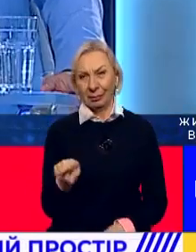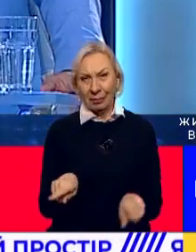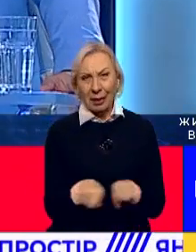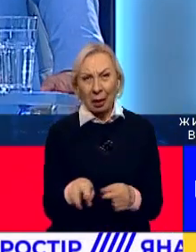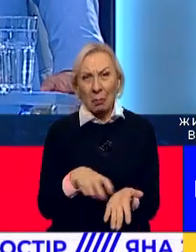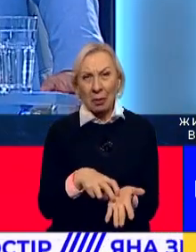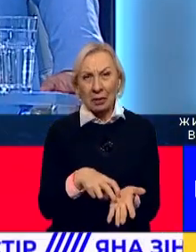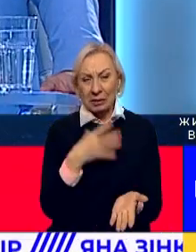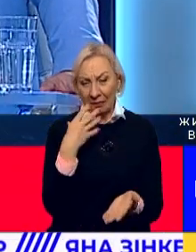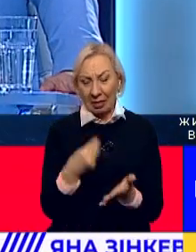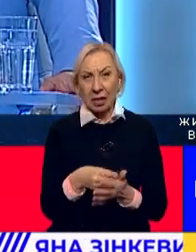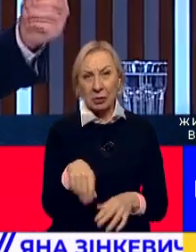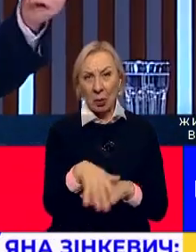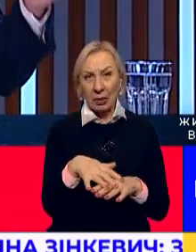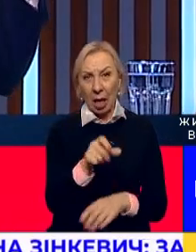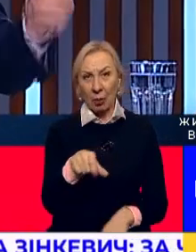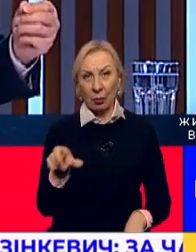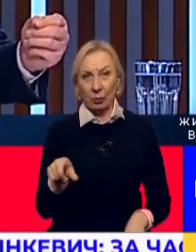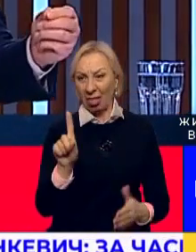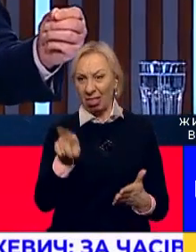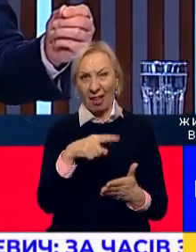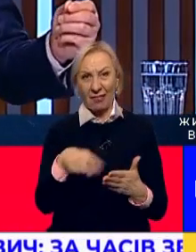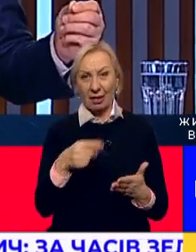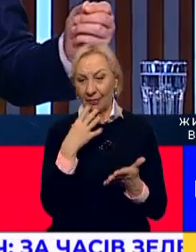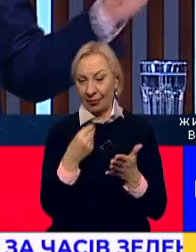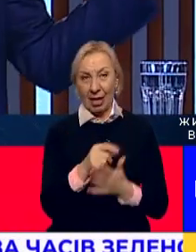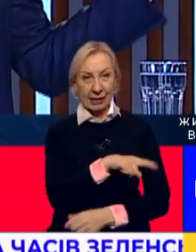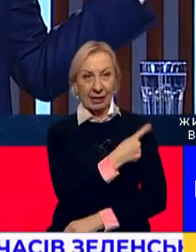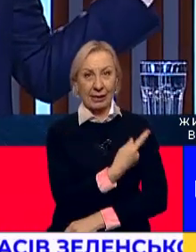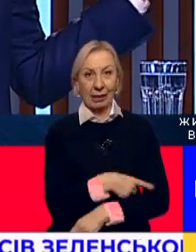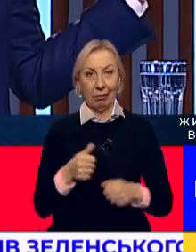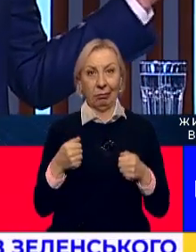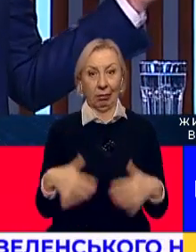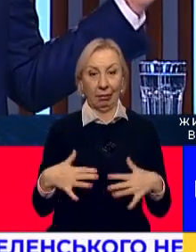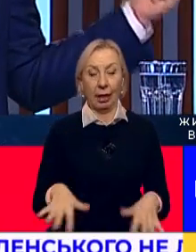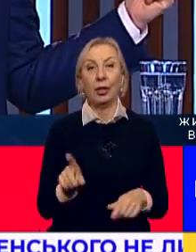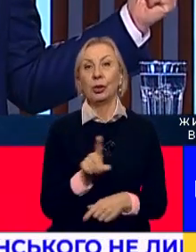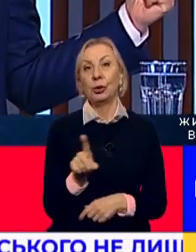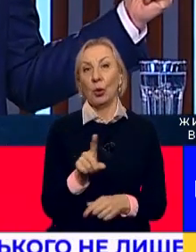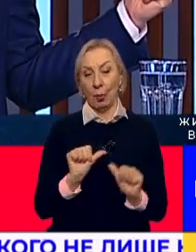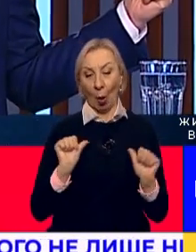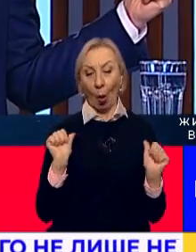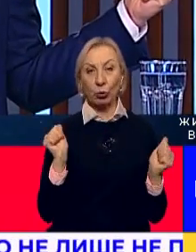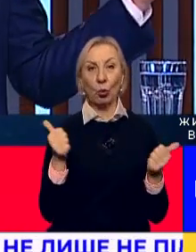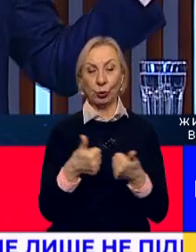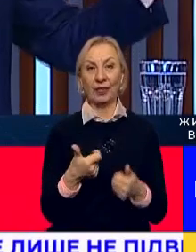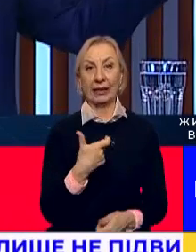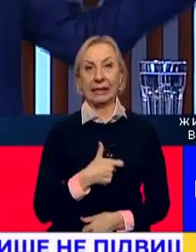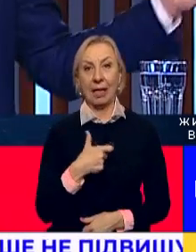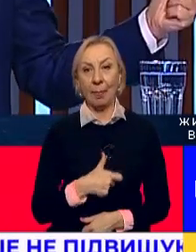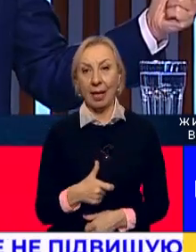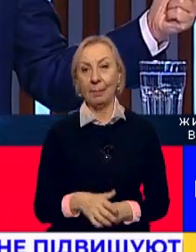боятися власного народу, наскільки треба не вірити у власні сили, щоб оточувати себе